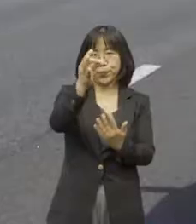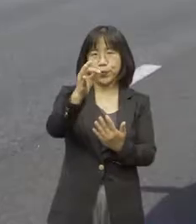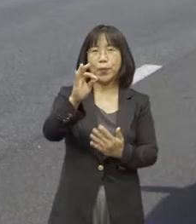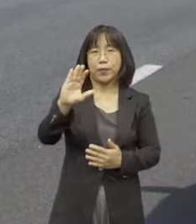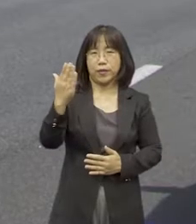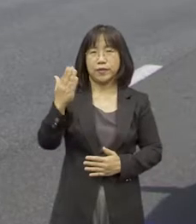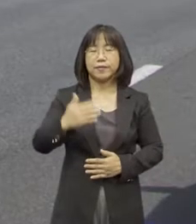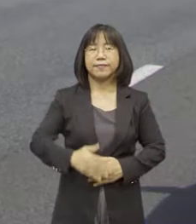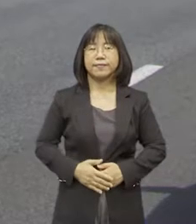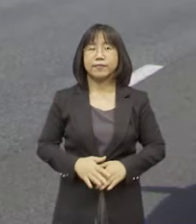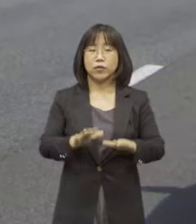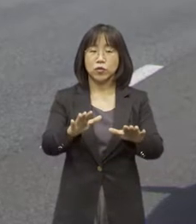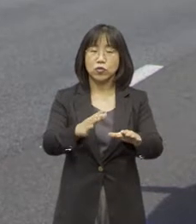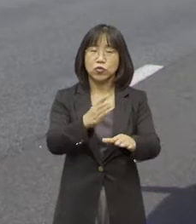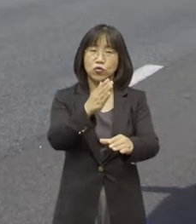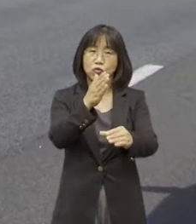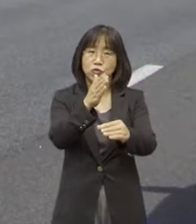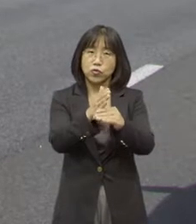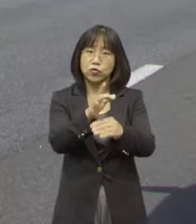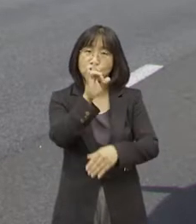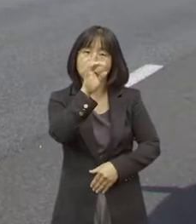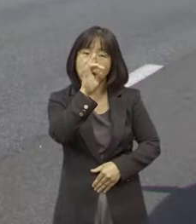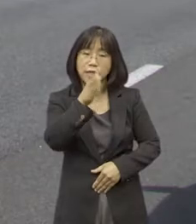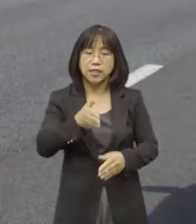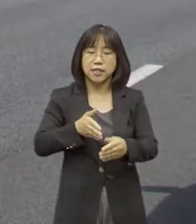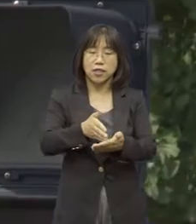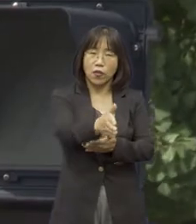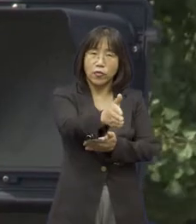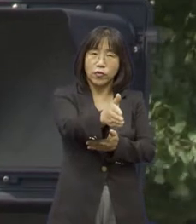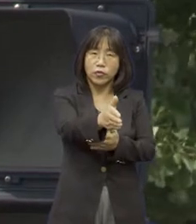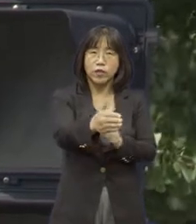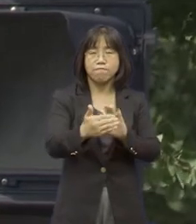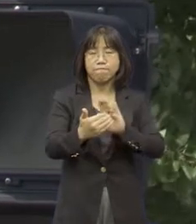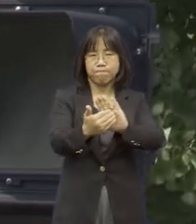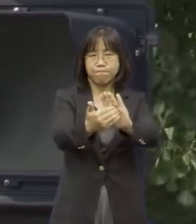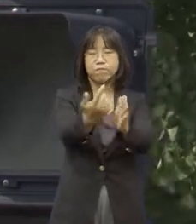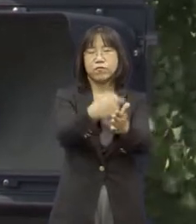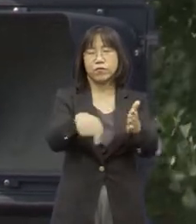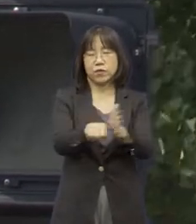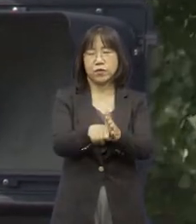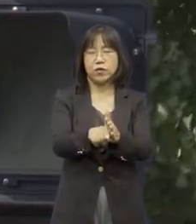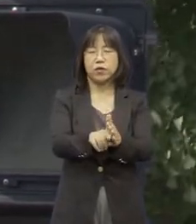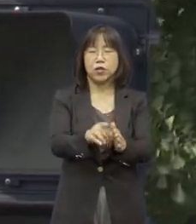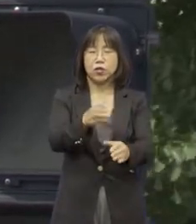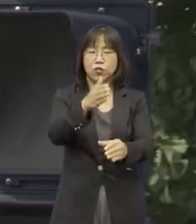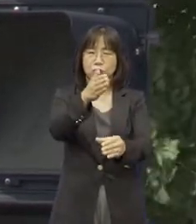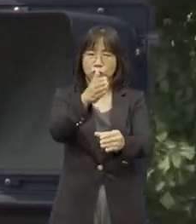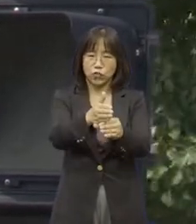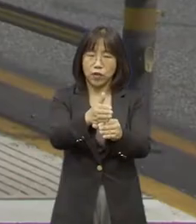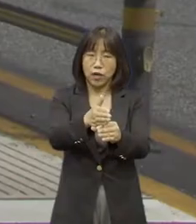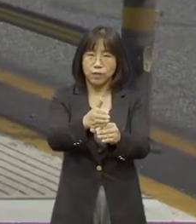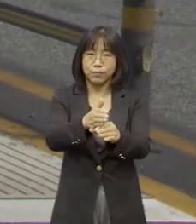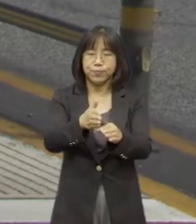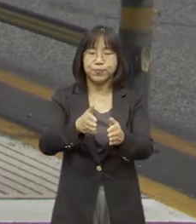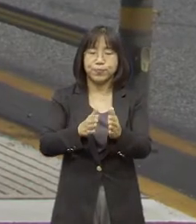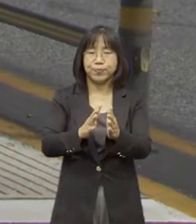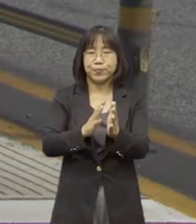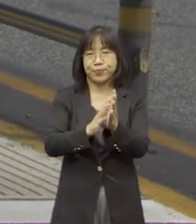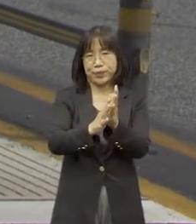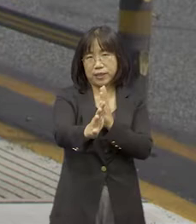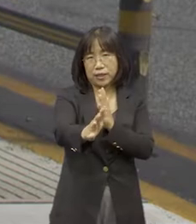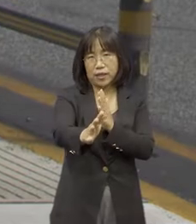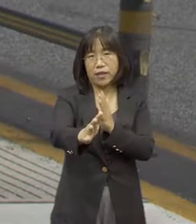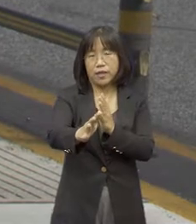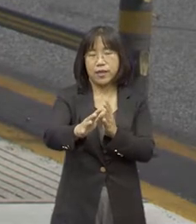먼저 구민들의 안전을 위해 중앙선 침범이나 무단횡단, 불법 유턴을 방지할 수 있도록 중앙분리대를 설치하는